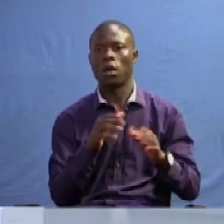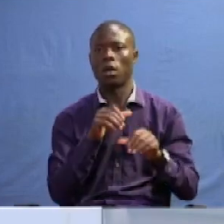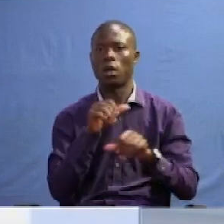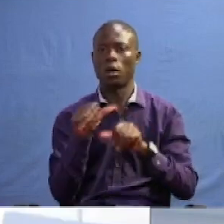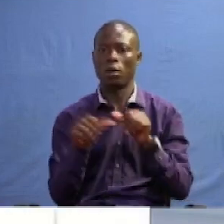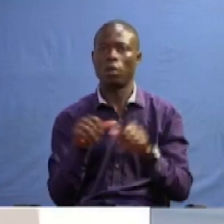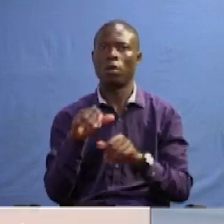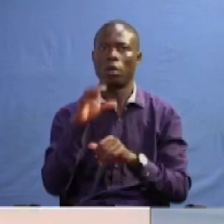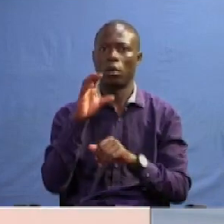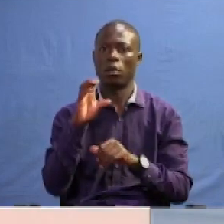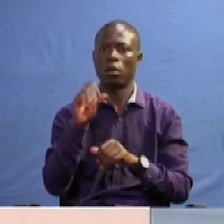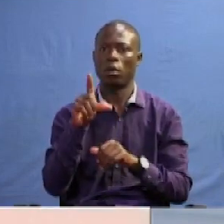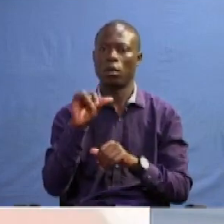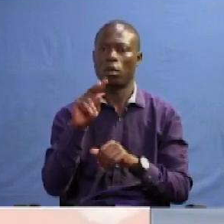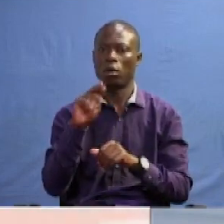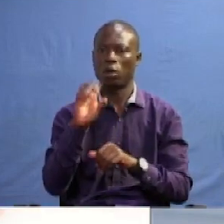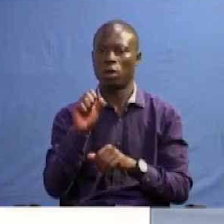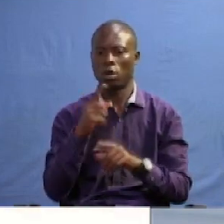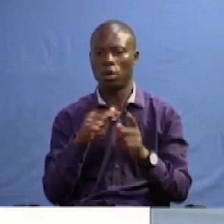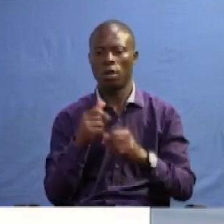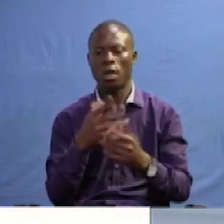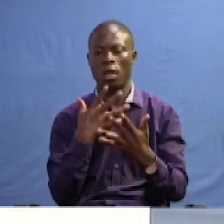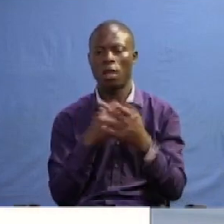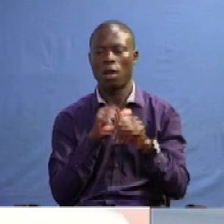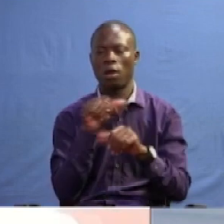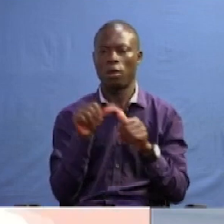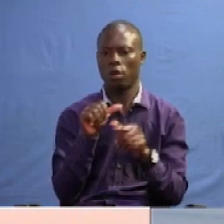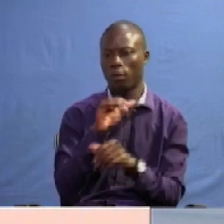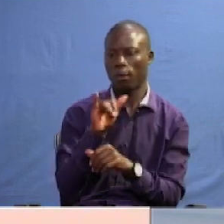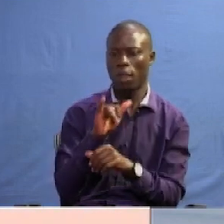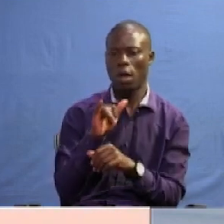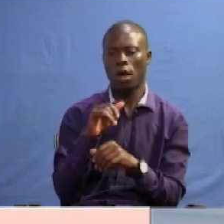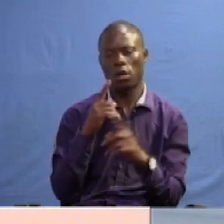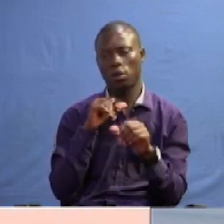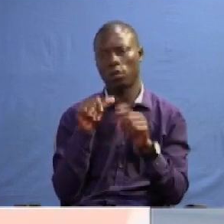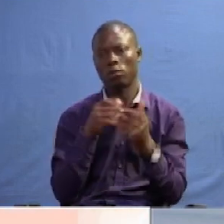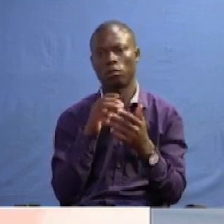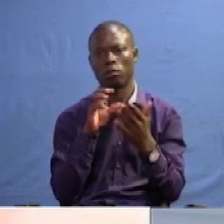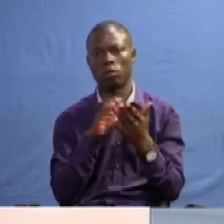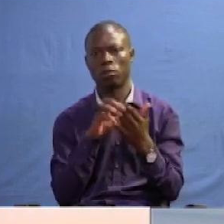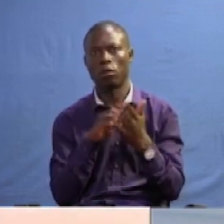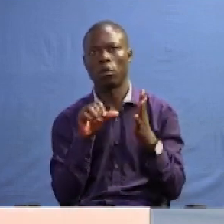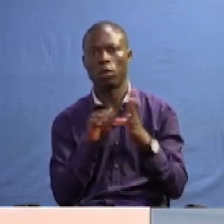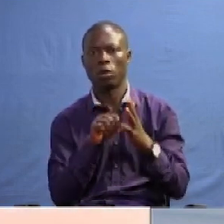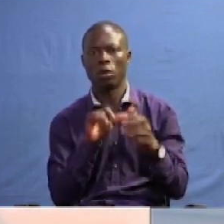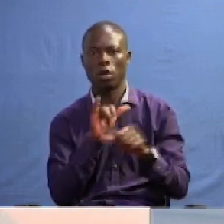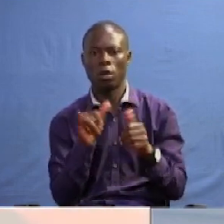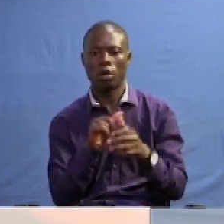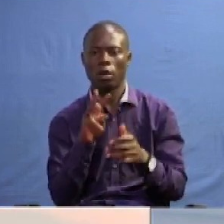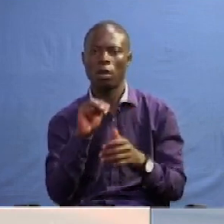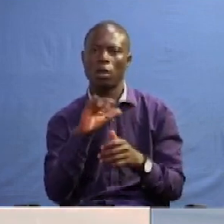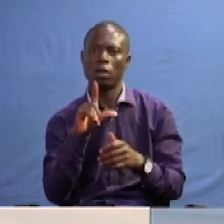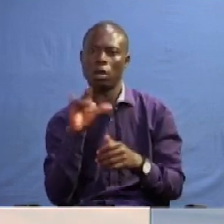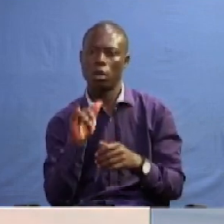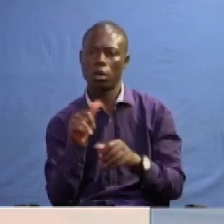Collins Jumaisa Khalisa, mshtakiwa mkuu anayehusishwa na kesi ya mili iliyotupwa kwenye